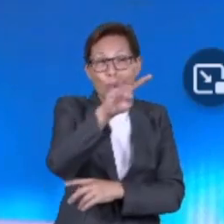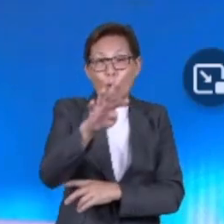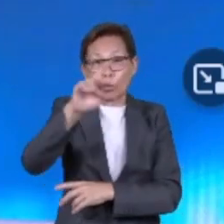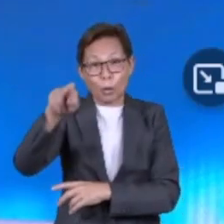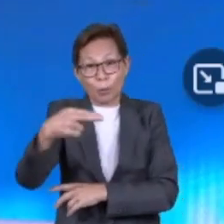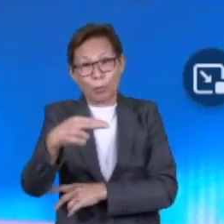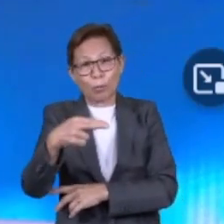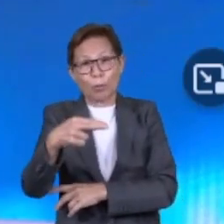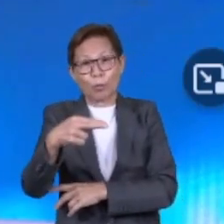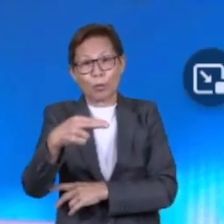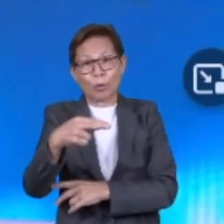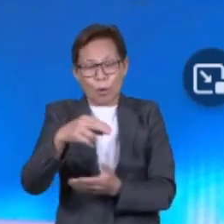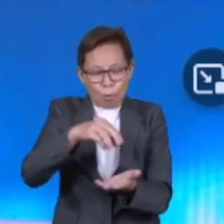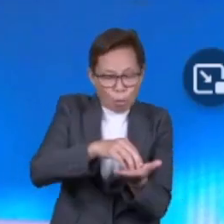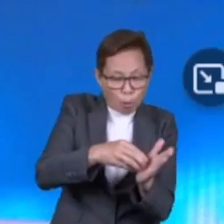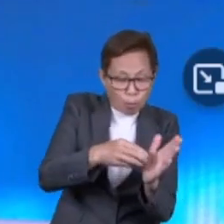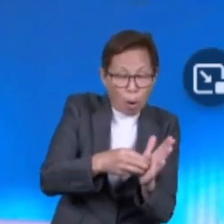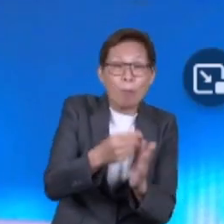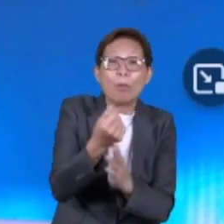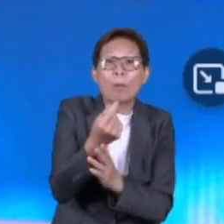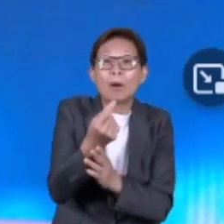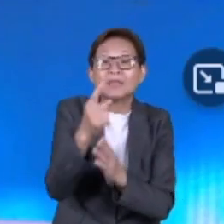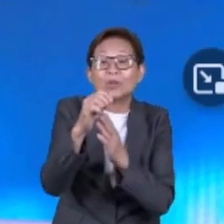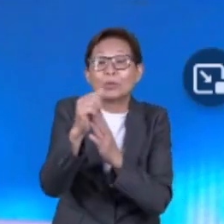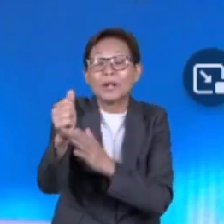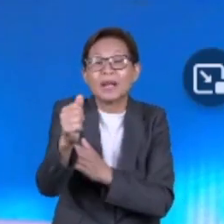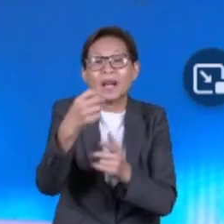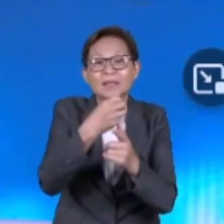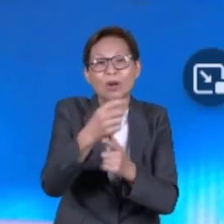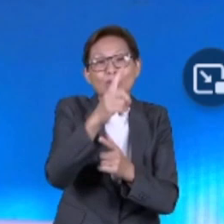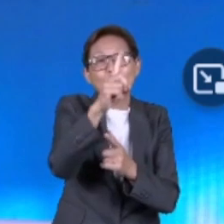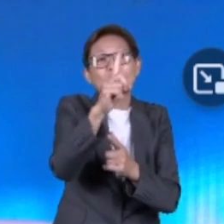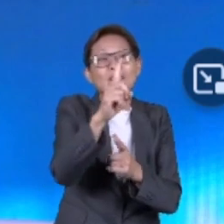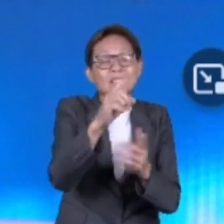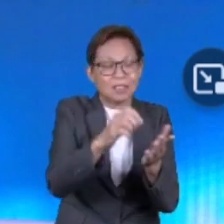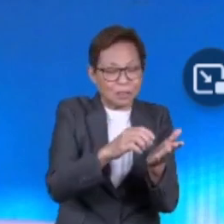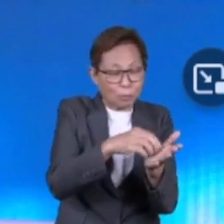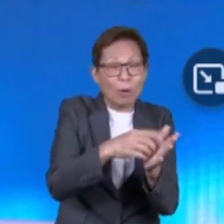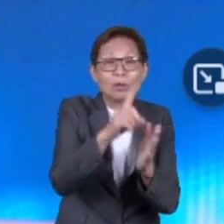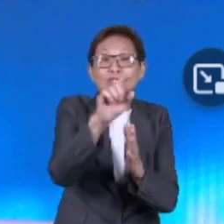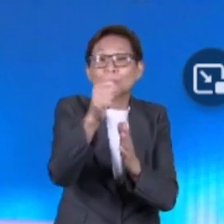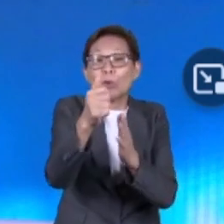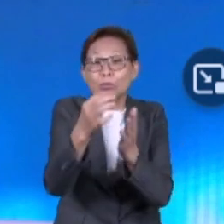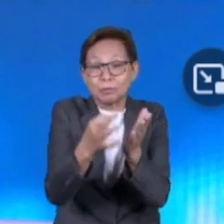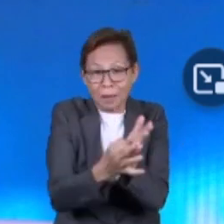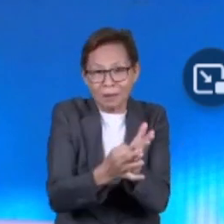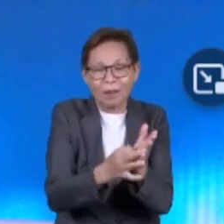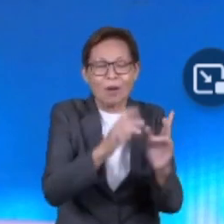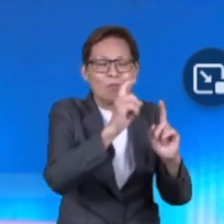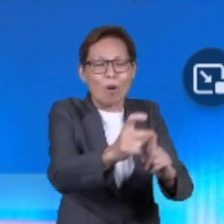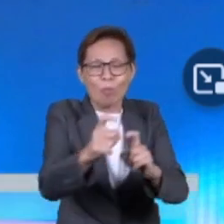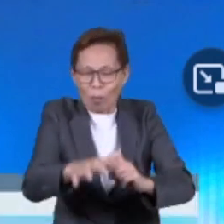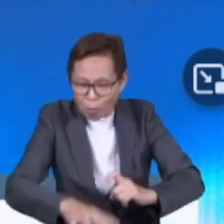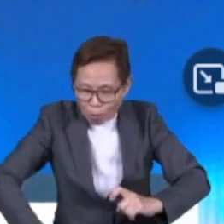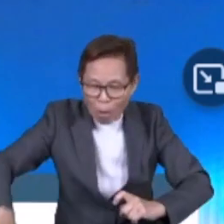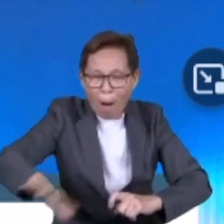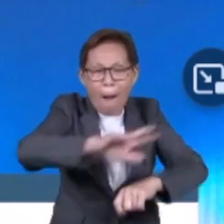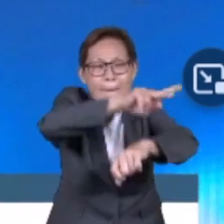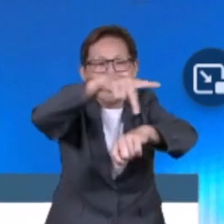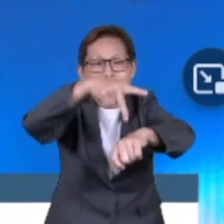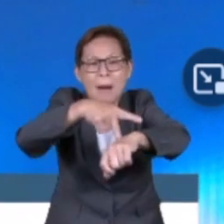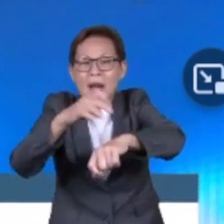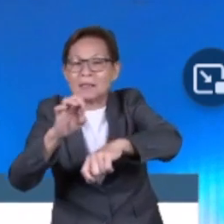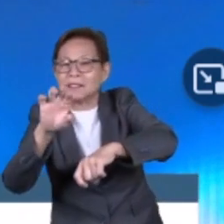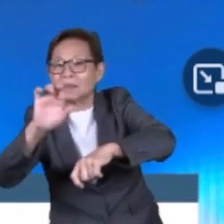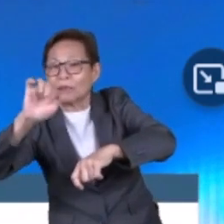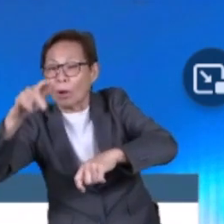24.000 biji kue berharga Sekupang atau 10 sensi biji diedarkan secara percuma kepada orang ramai di sekitar daerah Padang terap